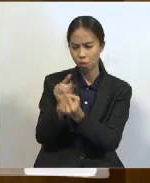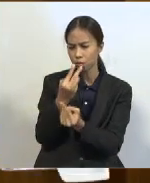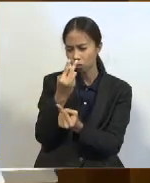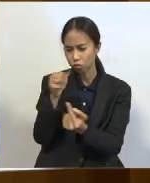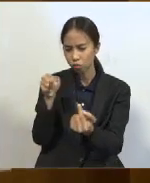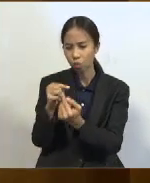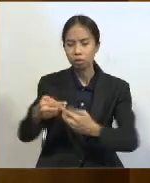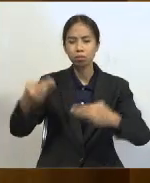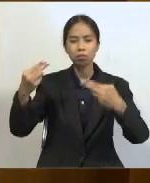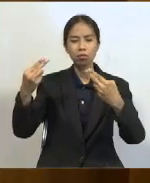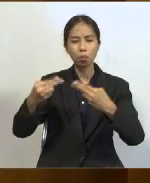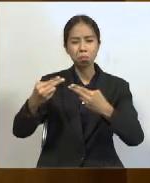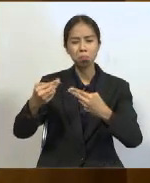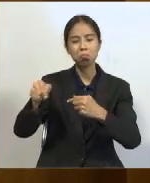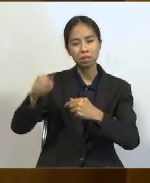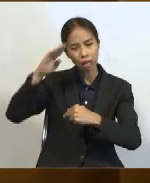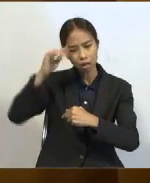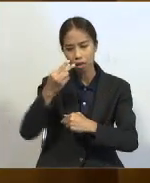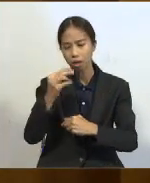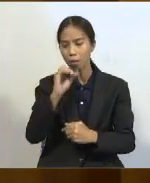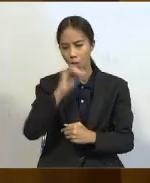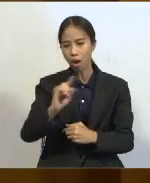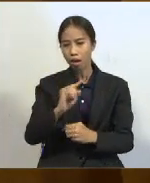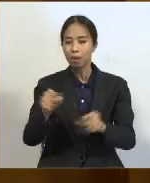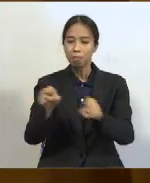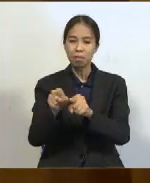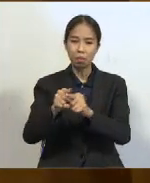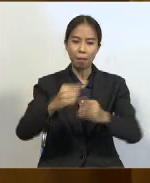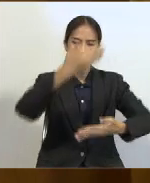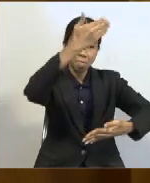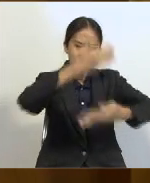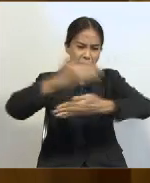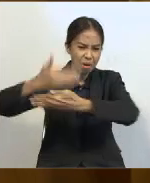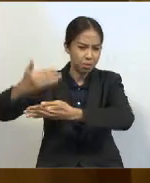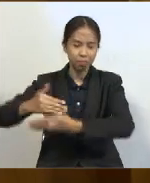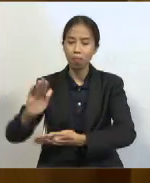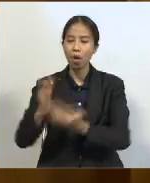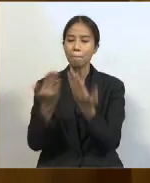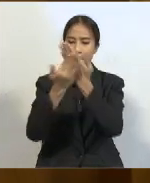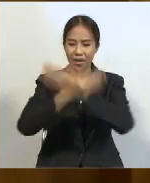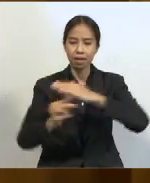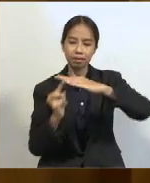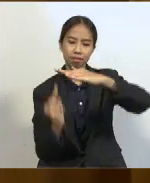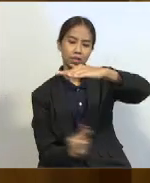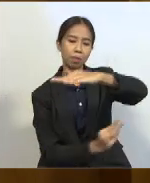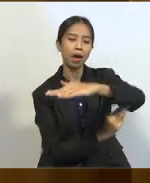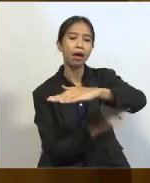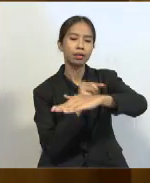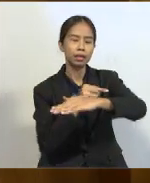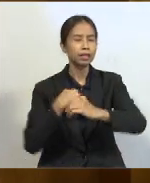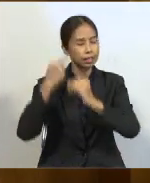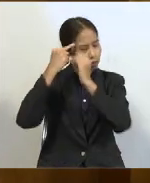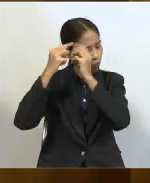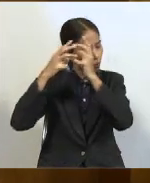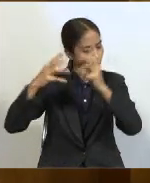าน่าจะสร้างสะพานมากกว่ากำแพงก็เลยหลังจากนั้นก็เริ่มเดินไอเดียนี้ให้กับทีมที่ทำสร้